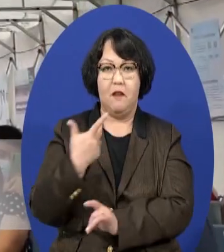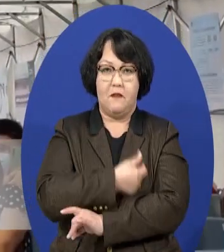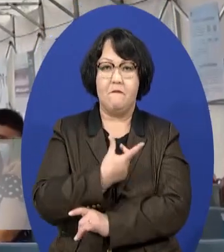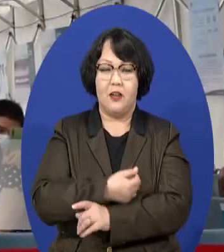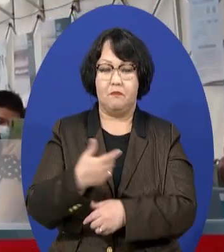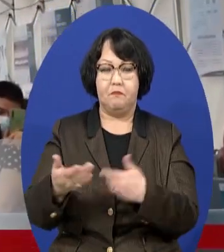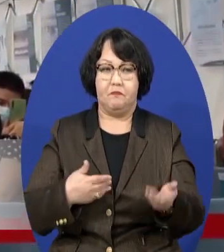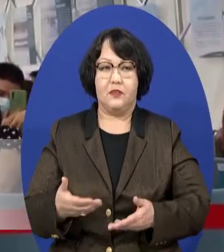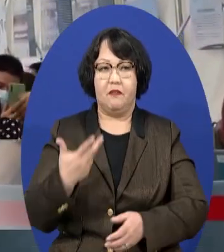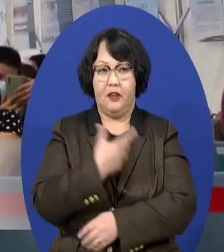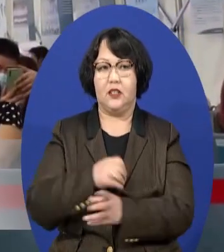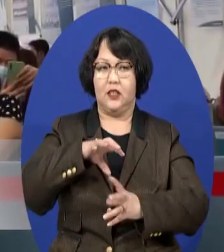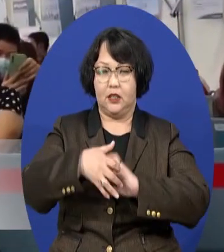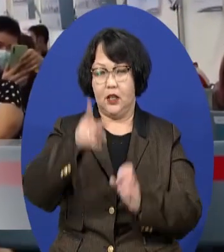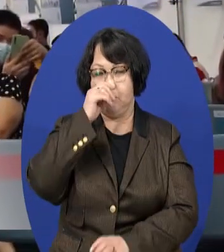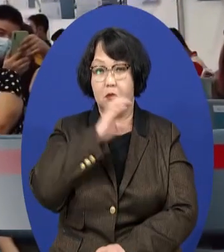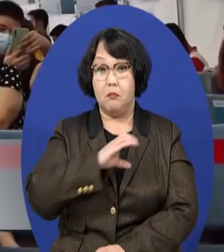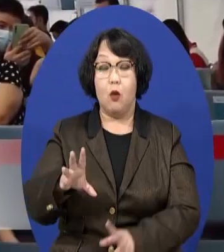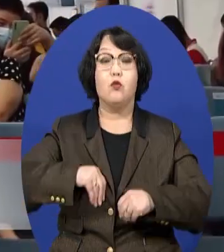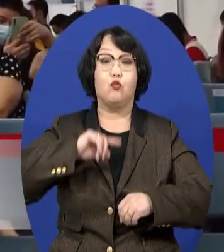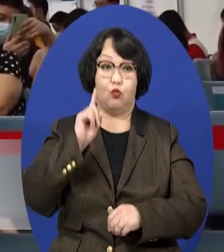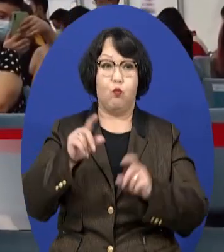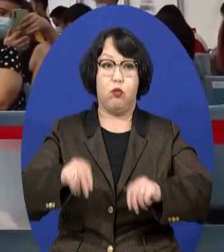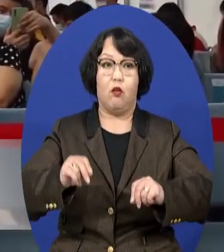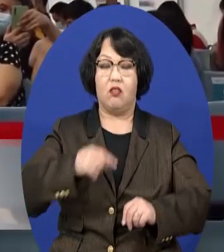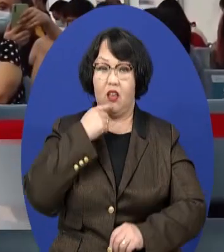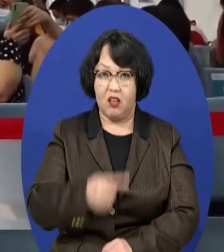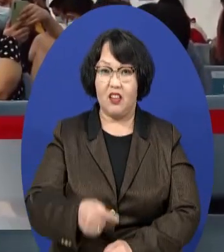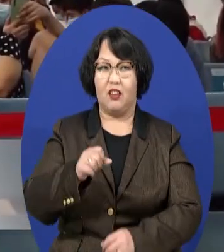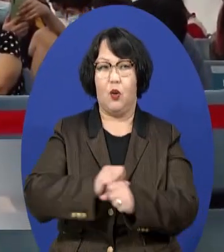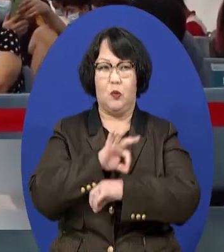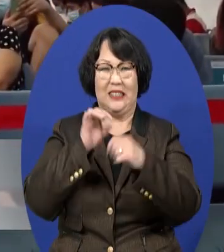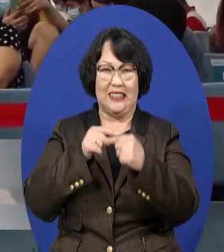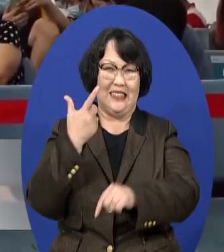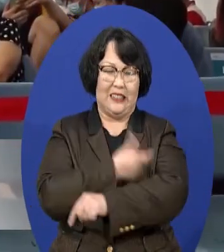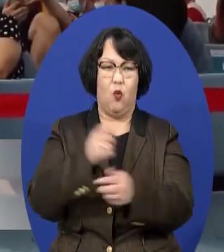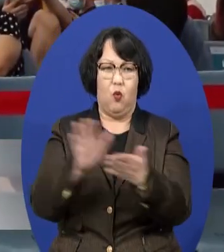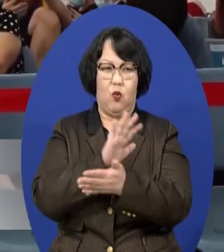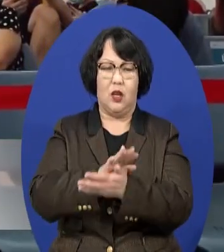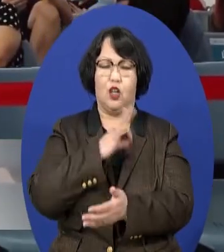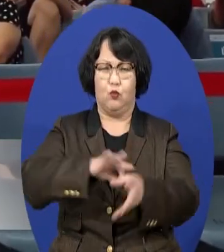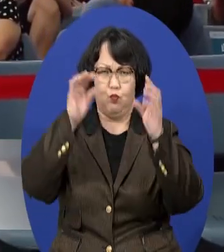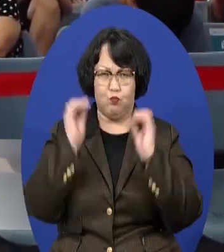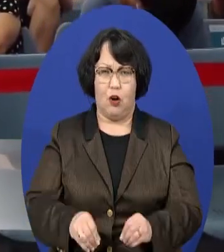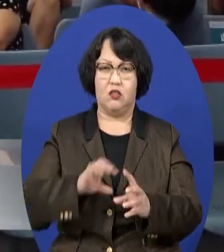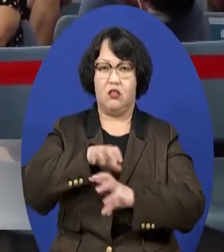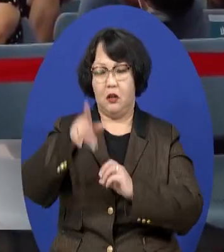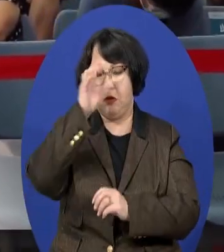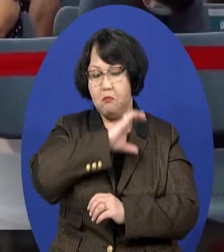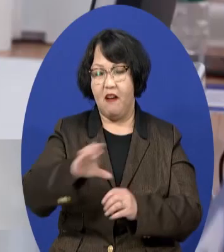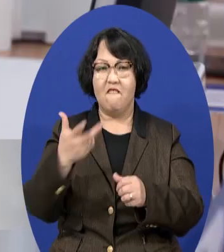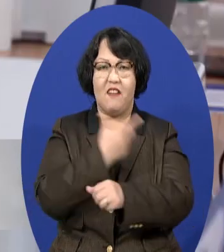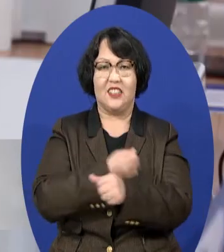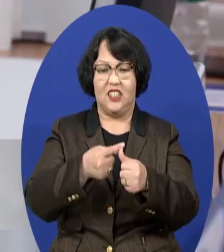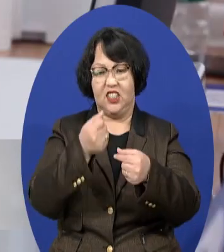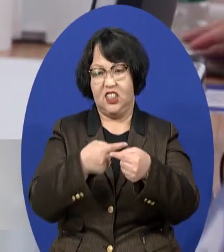компаниудын вакциныг Дэлхийн эрүүл мэндийн байгууллага хүлээн зөвшөөрч цар тахлын эсрэг яаралтайгаар эмчилгээнд ашиглах вакцины хажигсаалтанд оруулаад байгаа